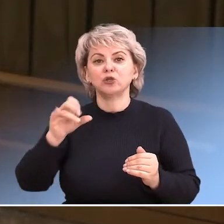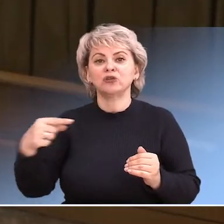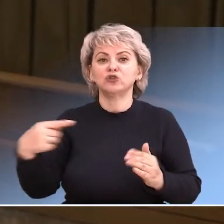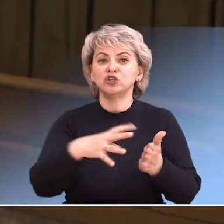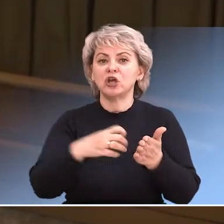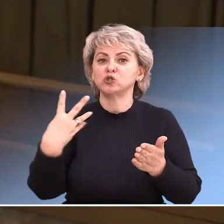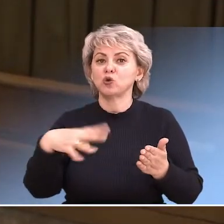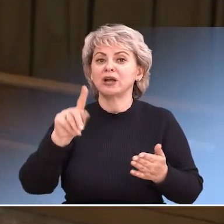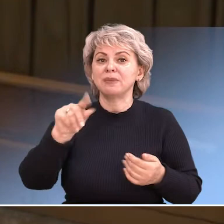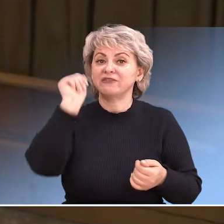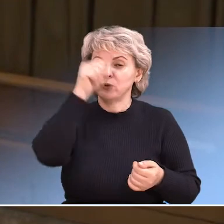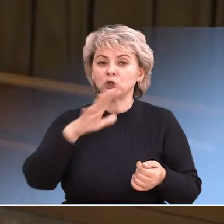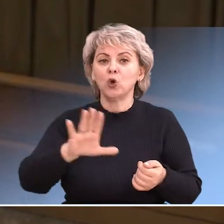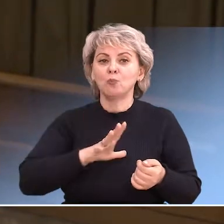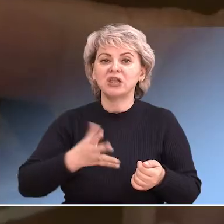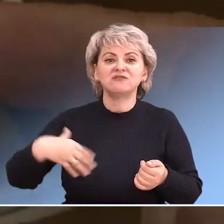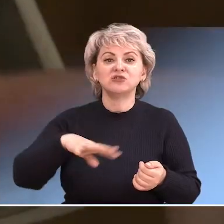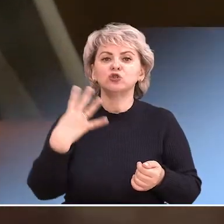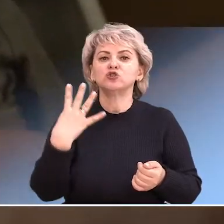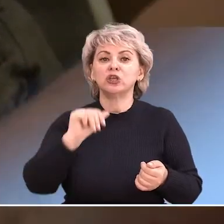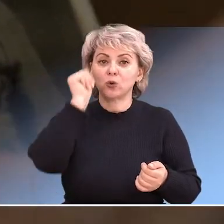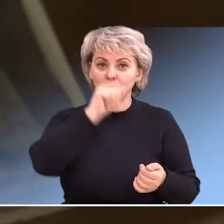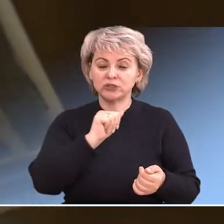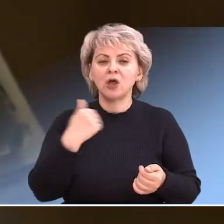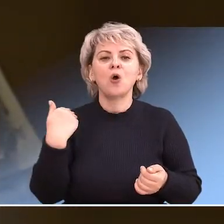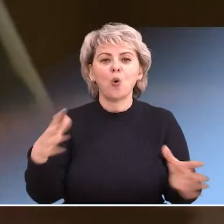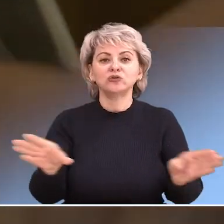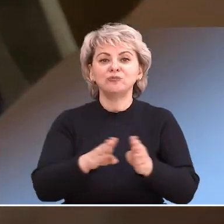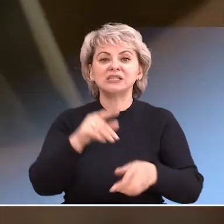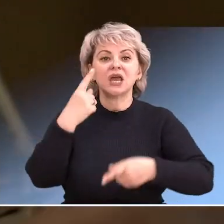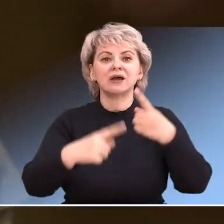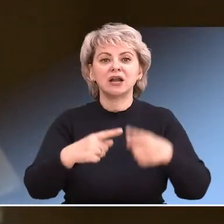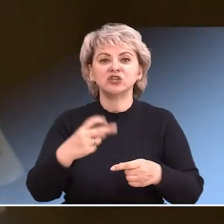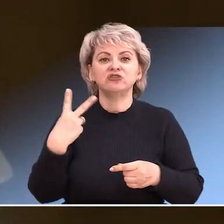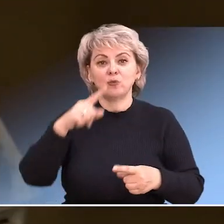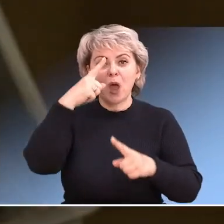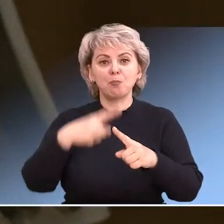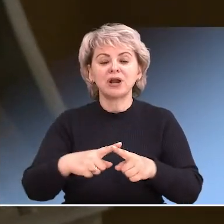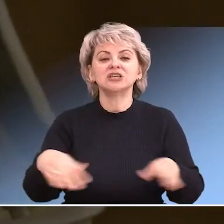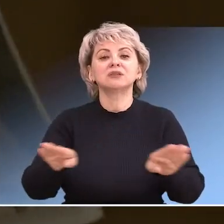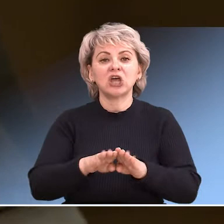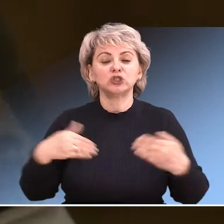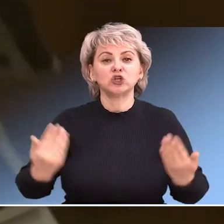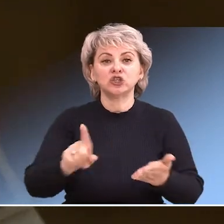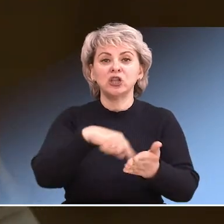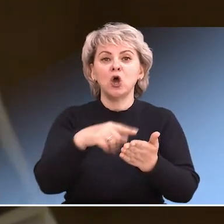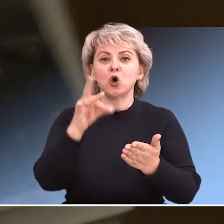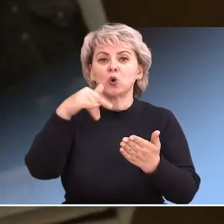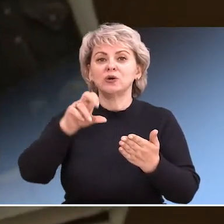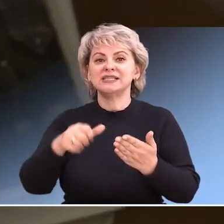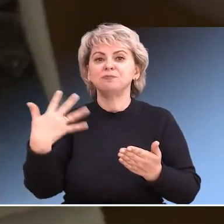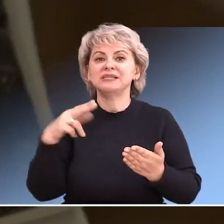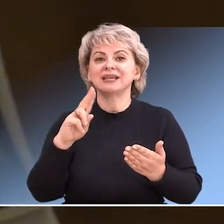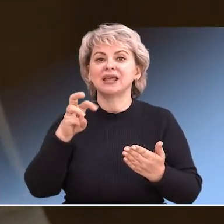Павловичу Гребенкину в 1941 году было всего 4 года. Он вместе с родителями и двумя братьями тогда жил в